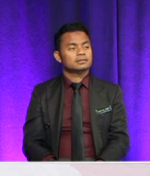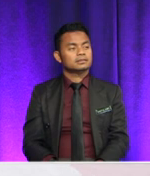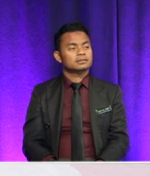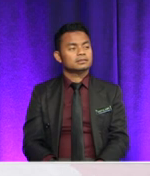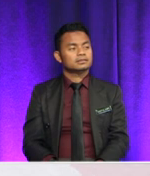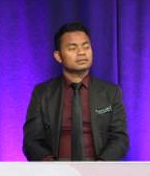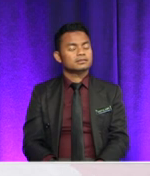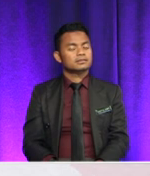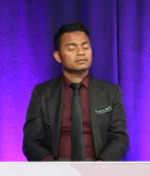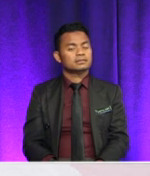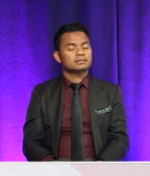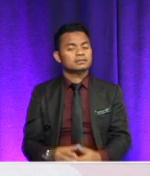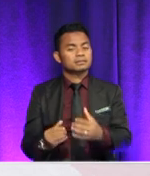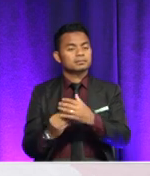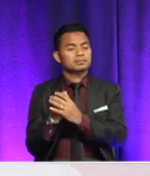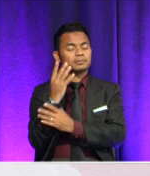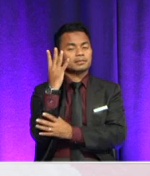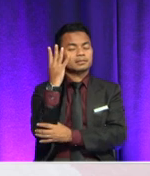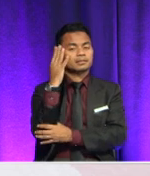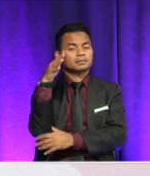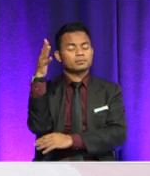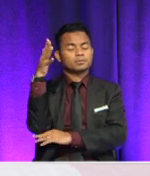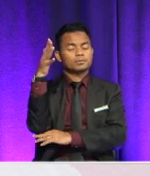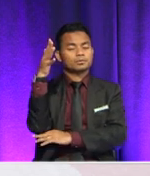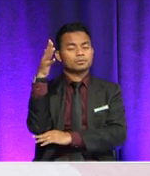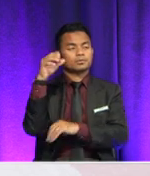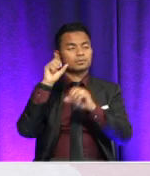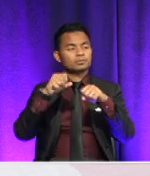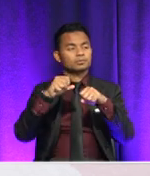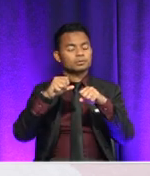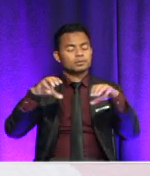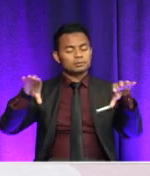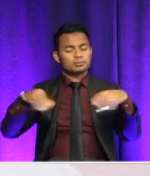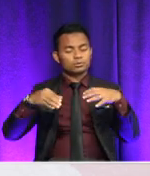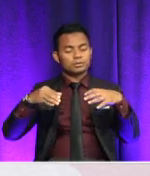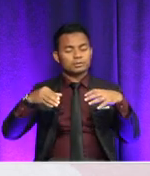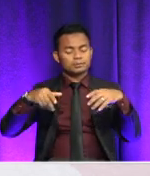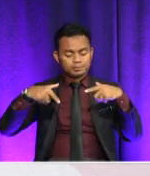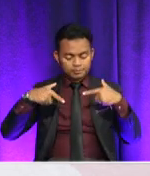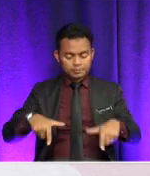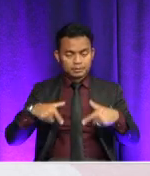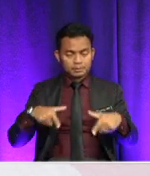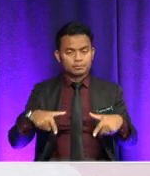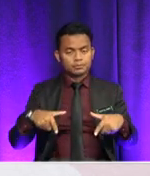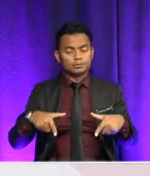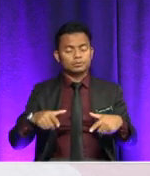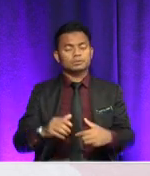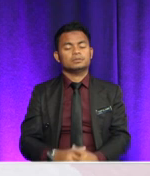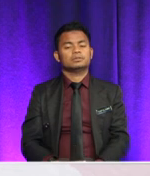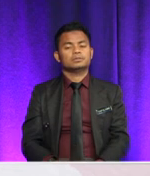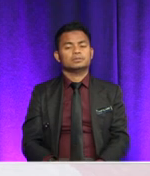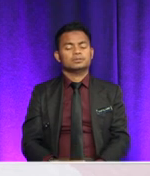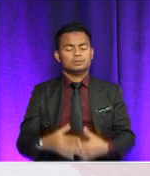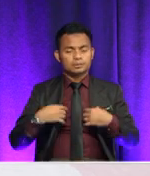batang Pokok kena boleh dijadikan sebagai produk perabot tekstil kertas Kraft tangan dan komponen